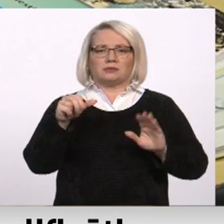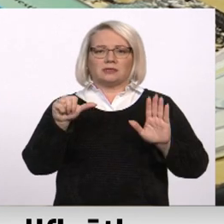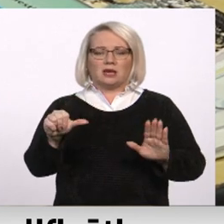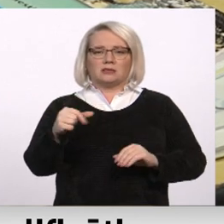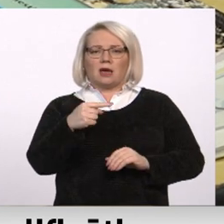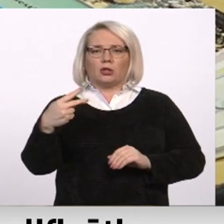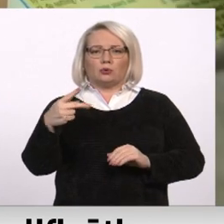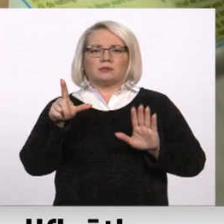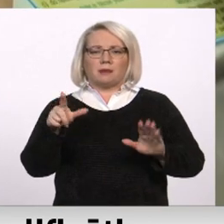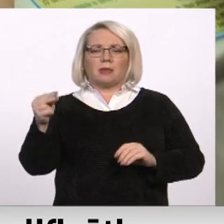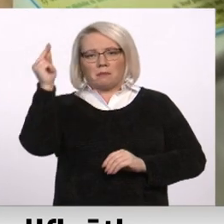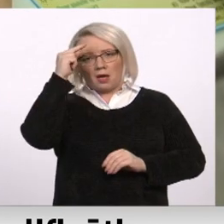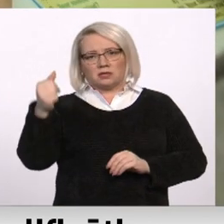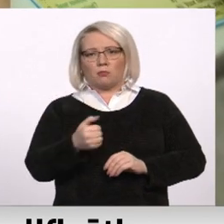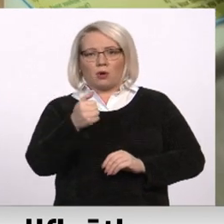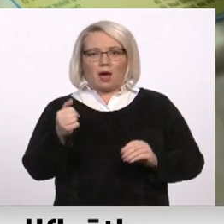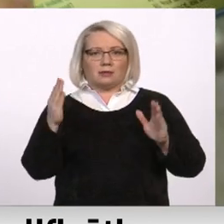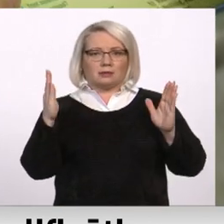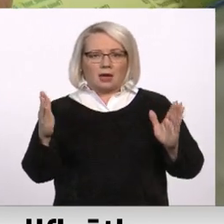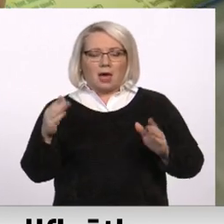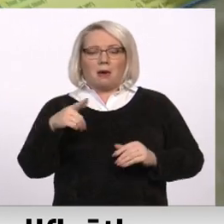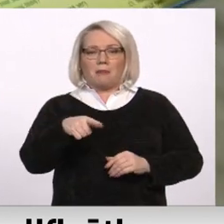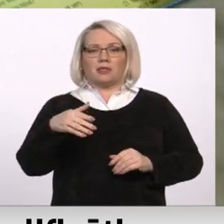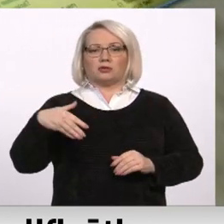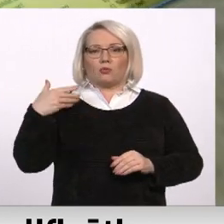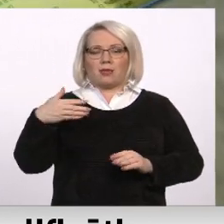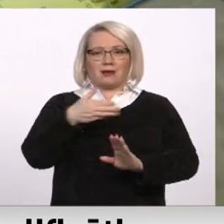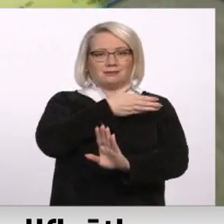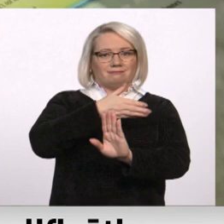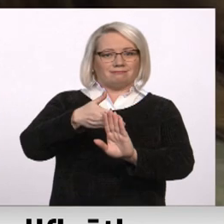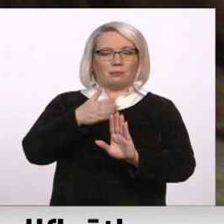2026. mācību gada. Savukārt skolēni, kuri līdz tam būs sākuši